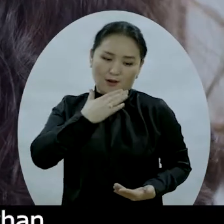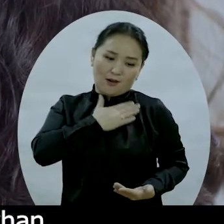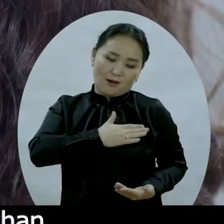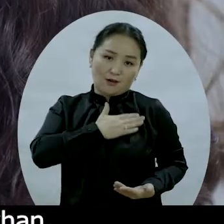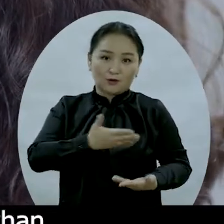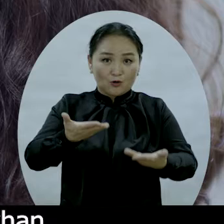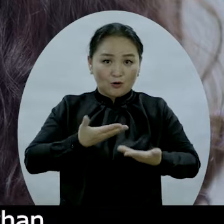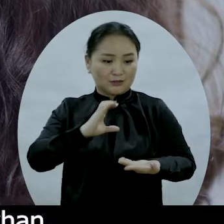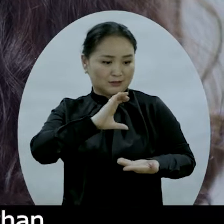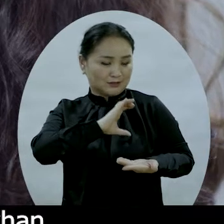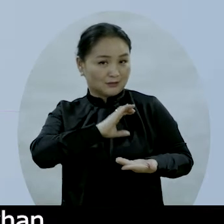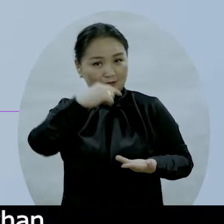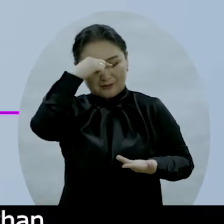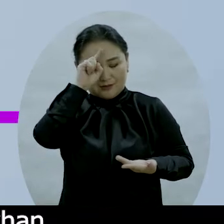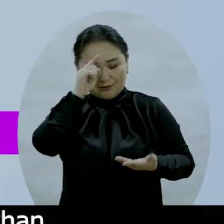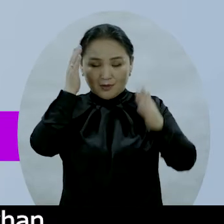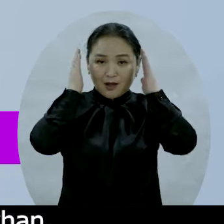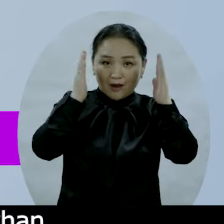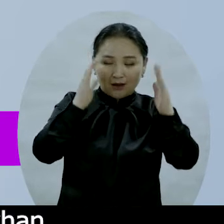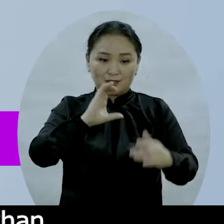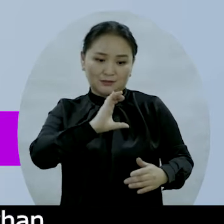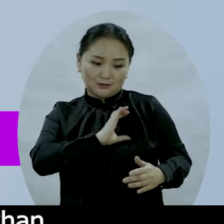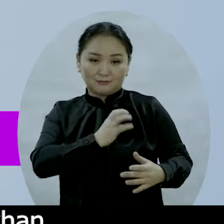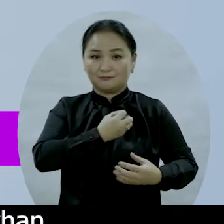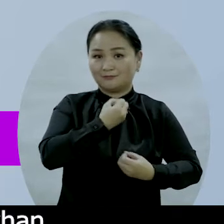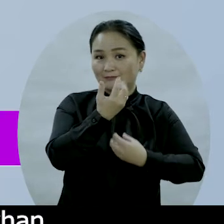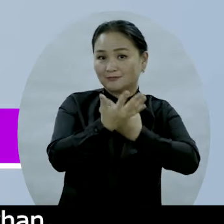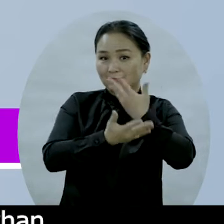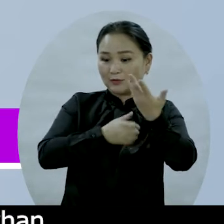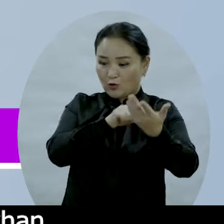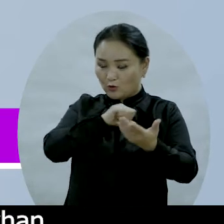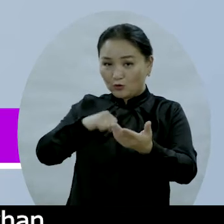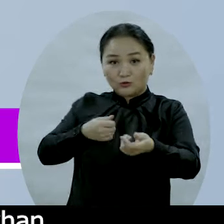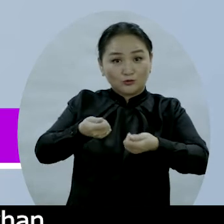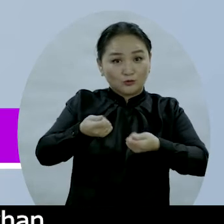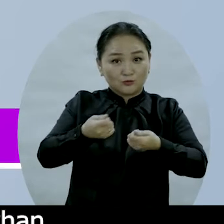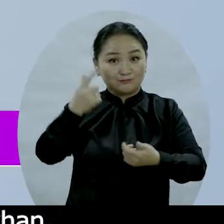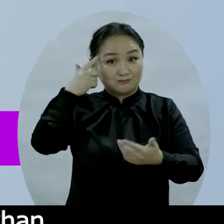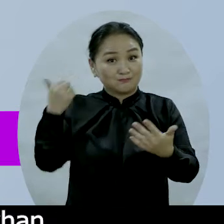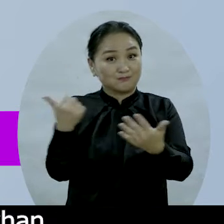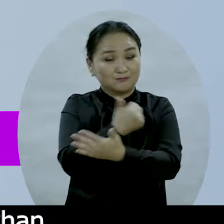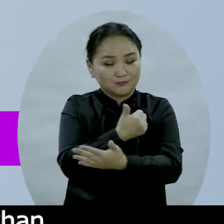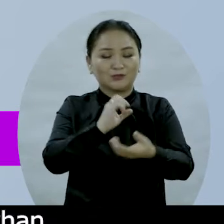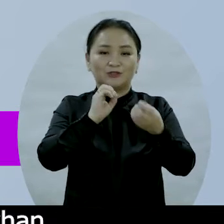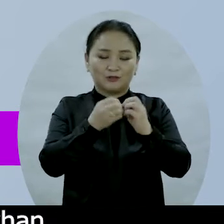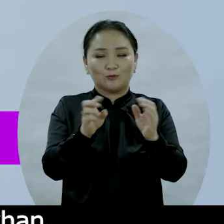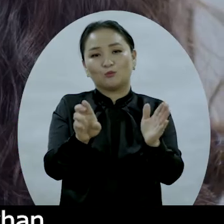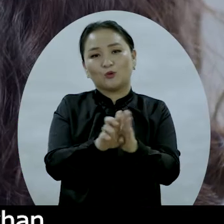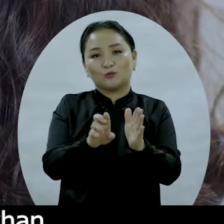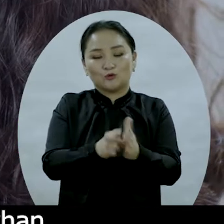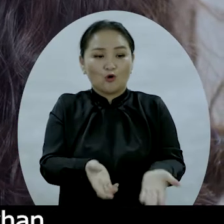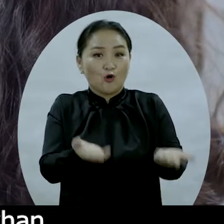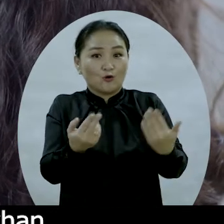хайрлах буюу сэтгэл зүйн эрүүл мэндэд анхаарах, сэтгэл хөдлөл мэдрэмжийн анзаарын таних зохицуулах, за өдөр тутамдаа хэрэгжүүлж болох